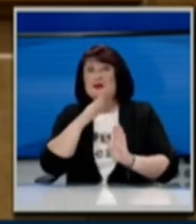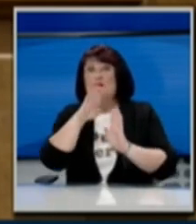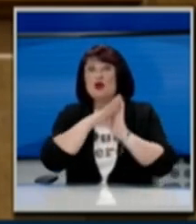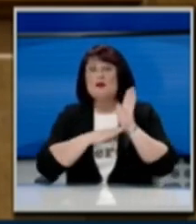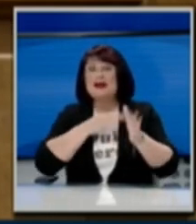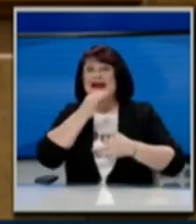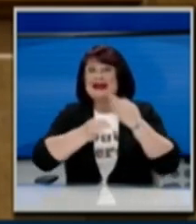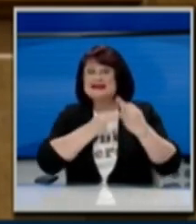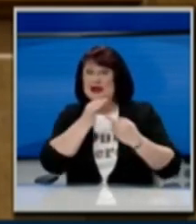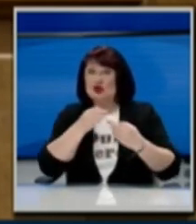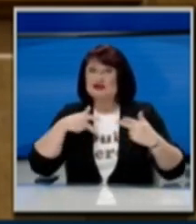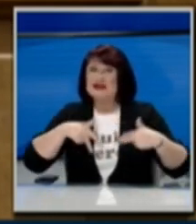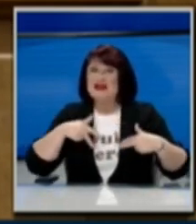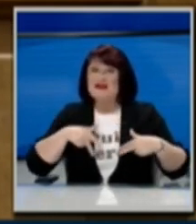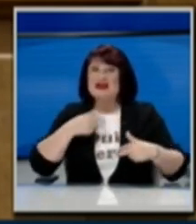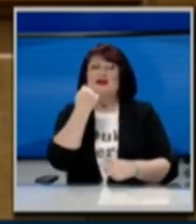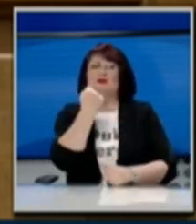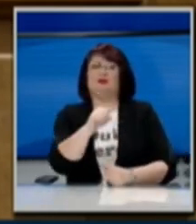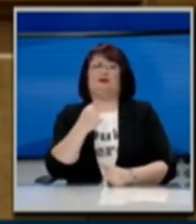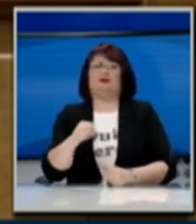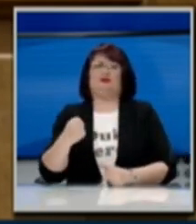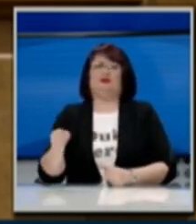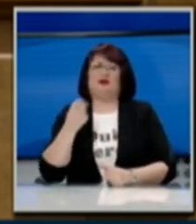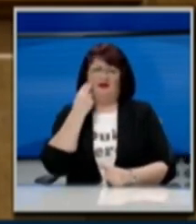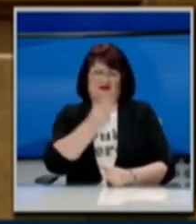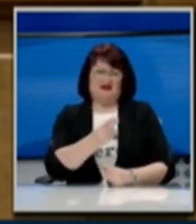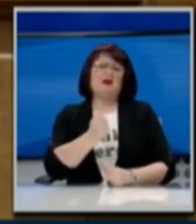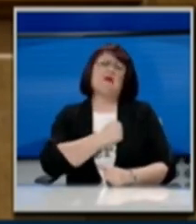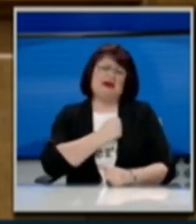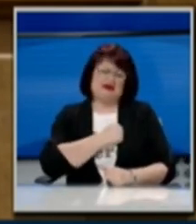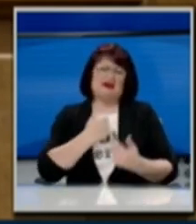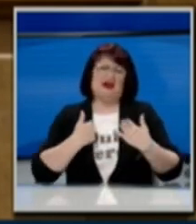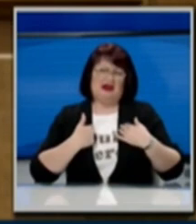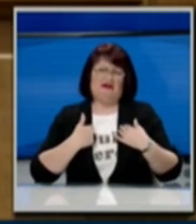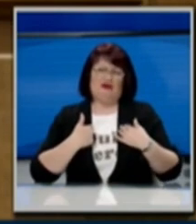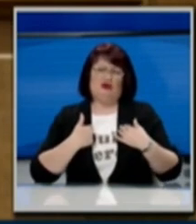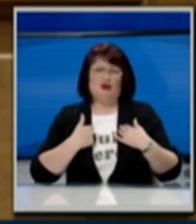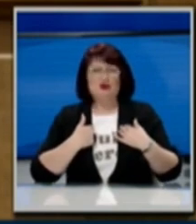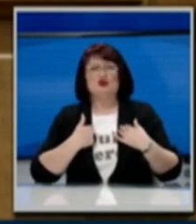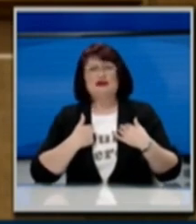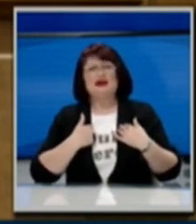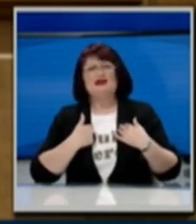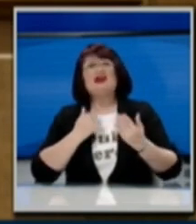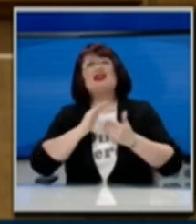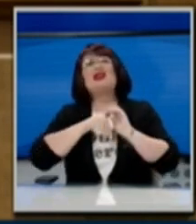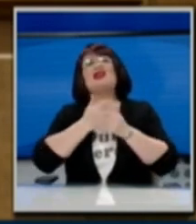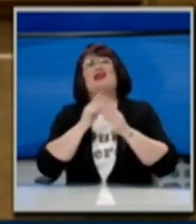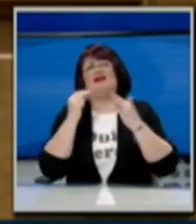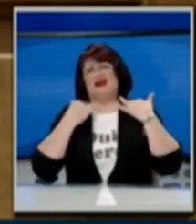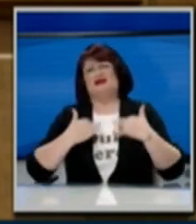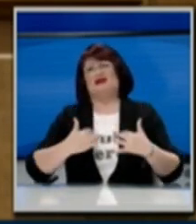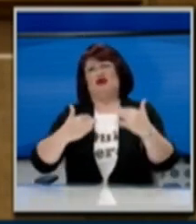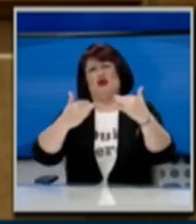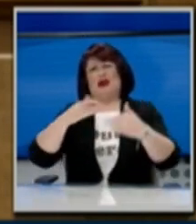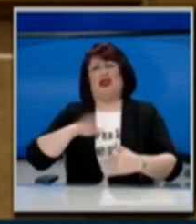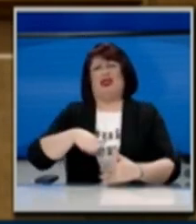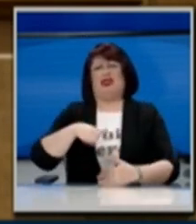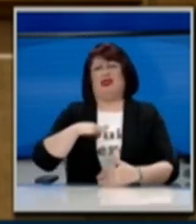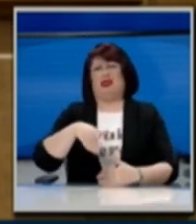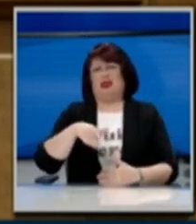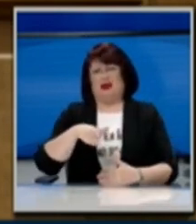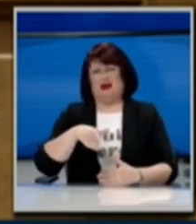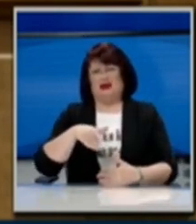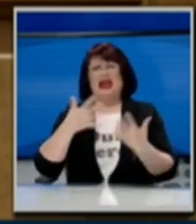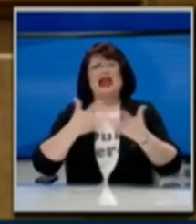προγραμματικών δηλώσεων μας δείξατε και μας πείσατε ότι δεν δίνετε βάση στη Βουλή και την